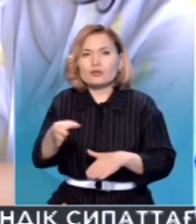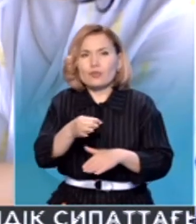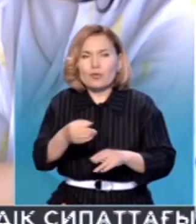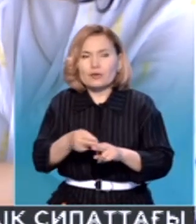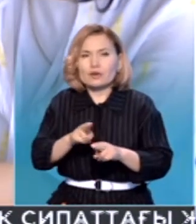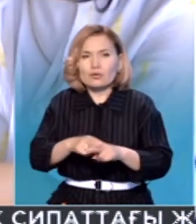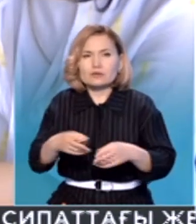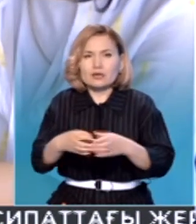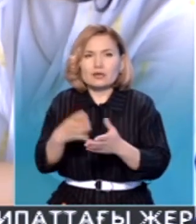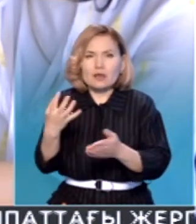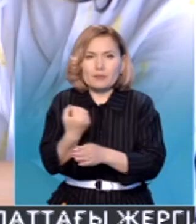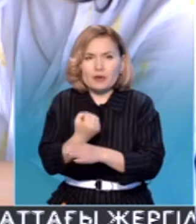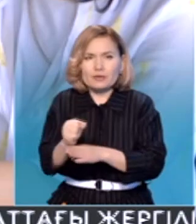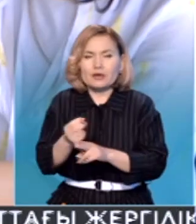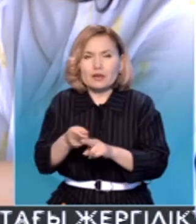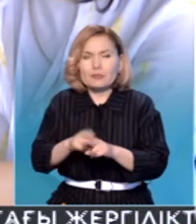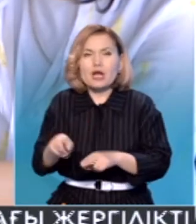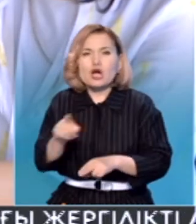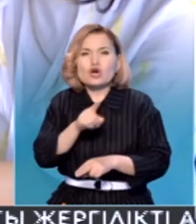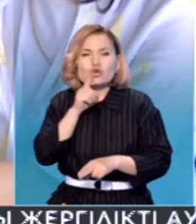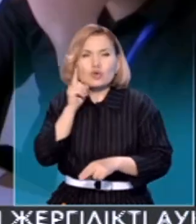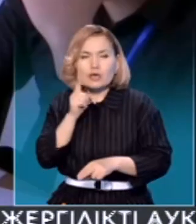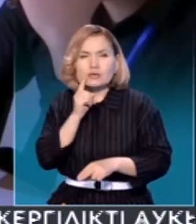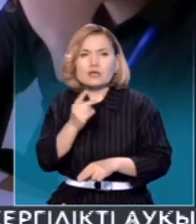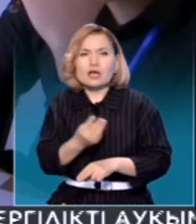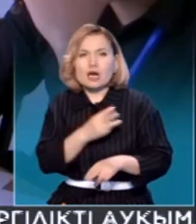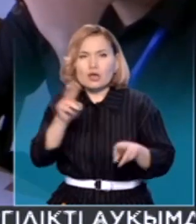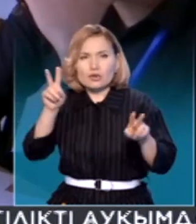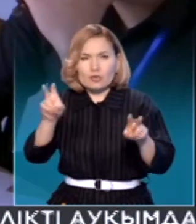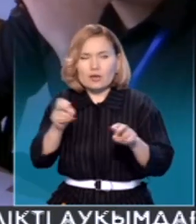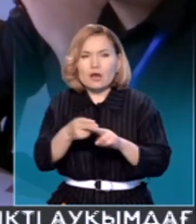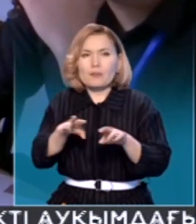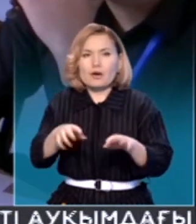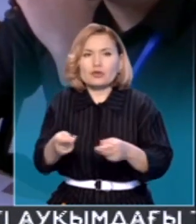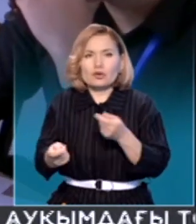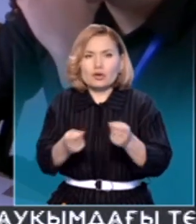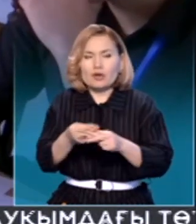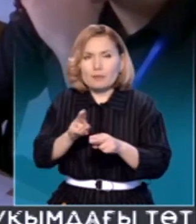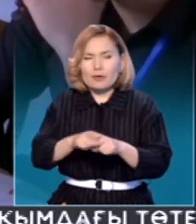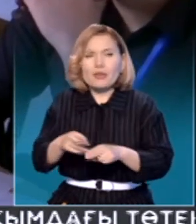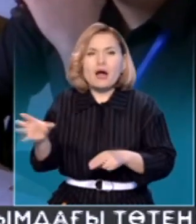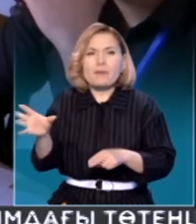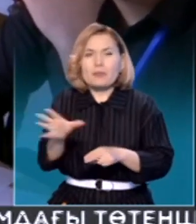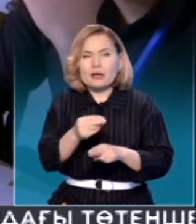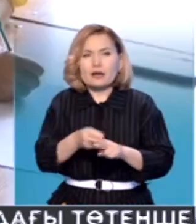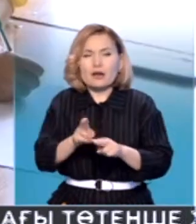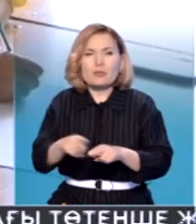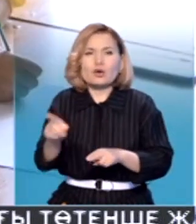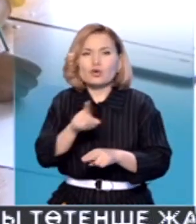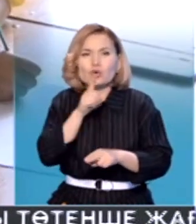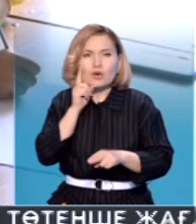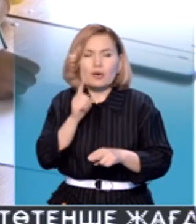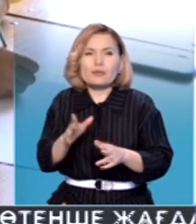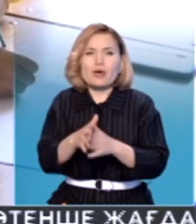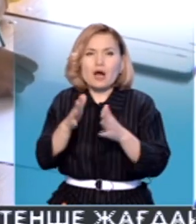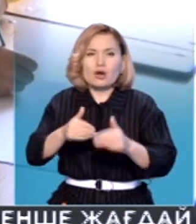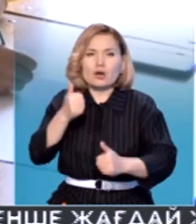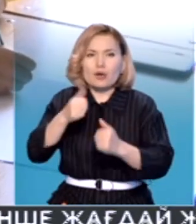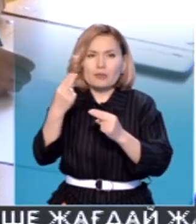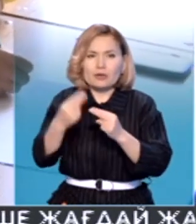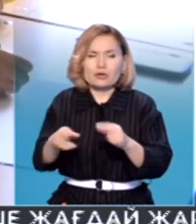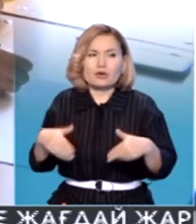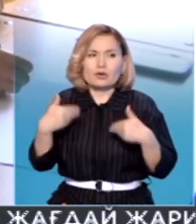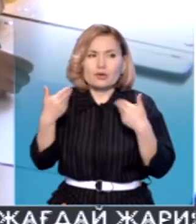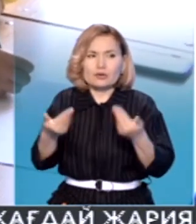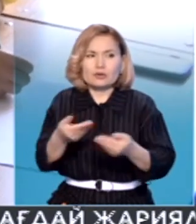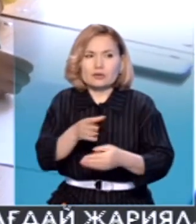командасы жеңіп алды. Өз кезегінде Жастар рухы жастар қанатының төрағасы Нұржан Жетпісбаев барша пікірсайысшыларды ауқымды турнирдің